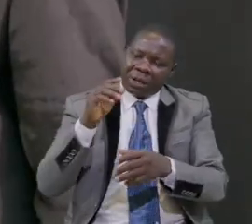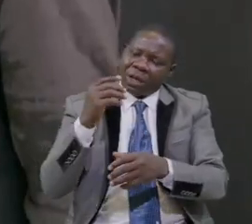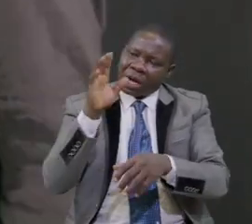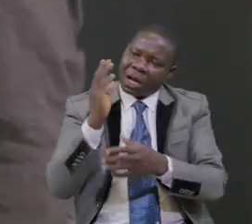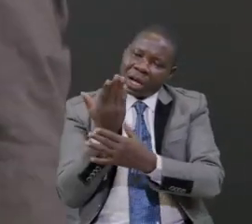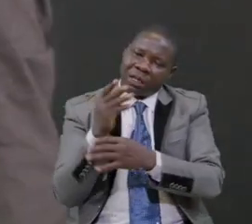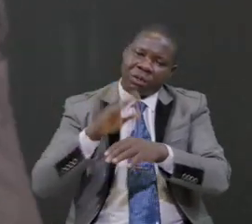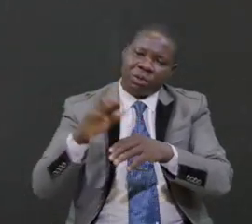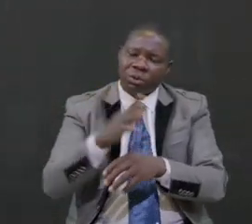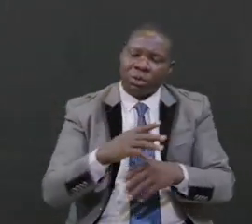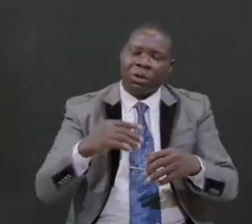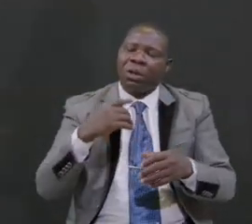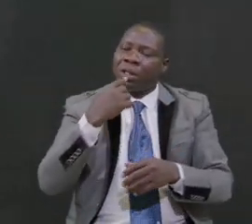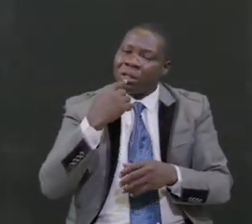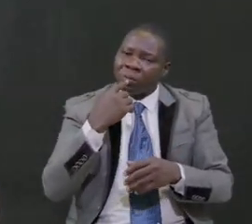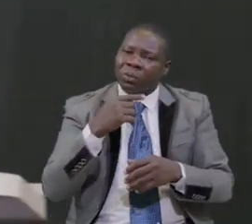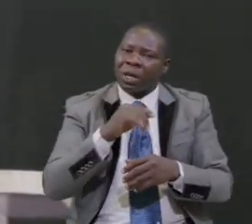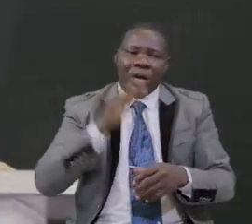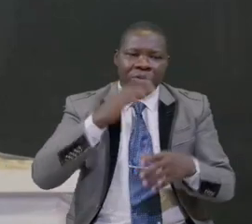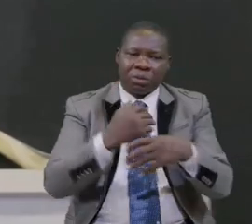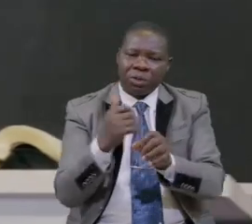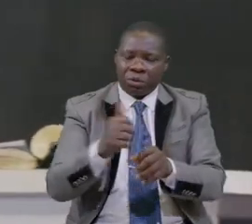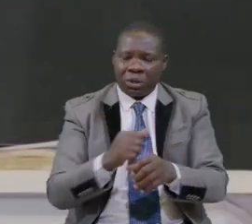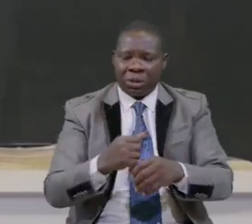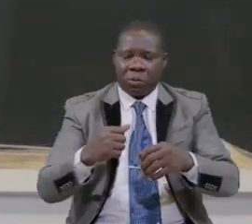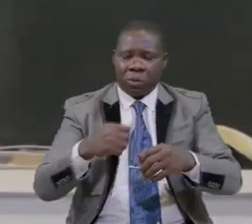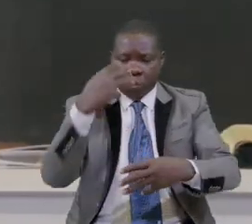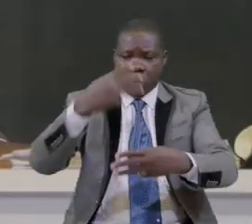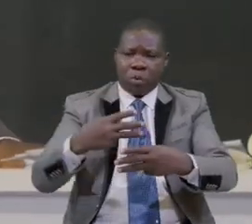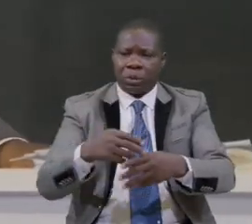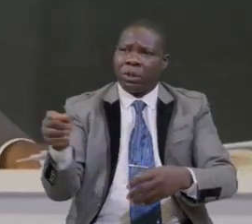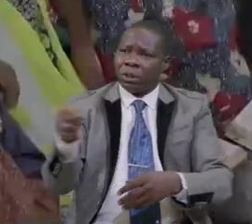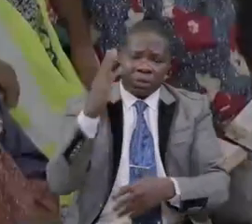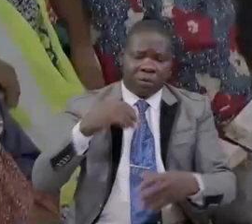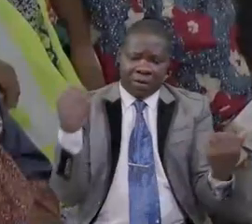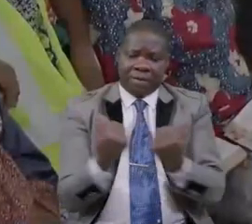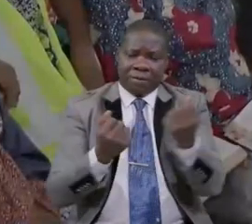Il dit, je ferai de toi. Ils vont te combattre. Mais ils ne pourront pas te vaincre.